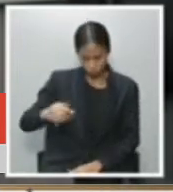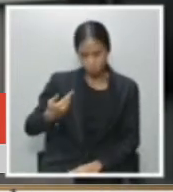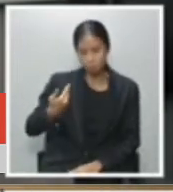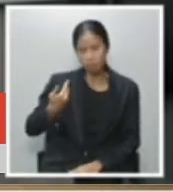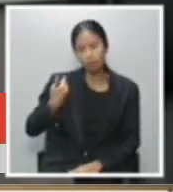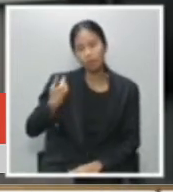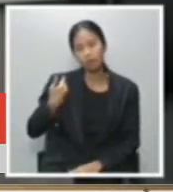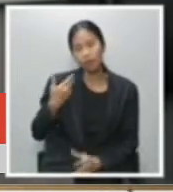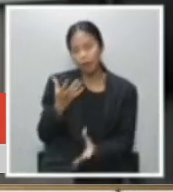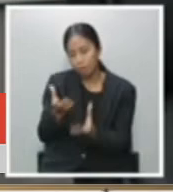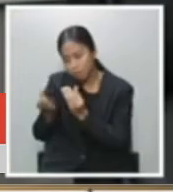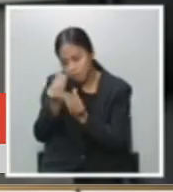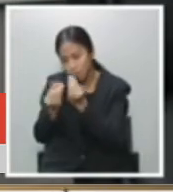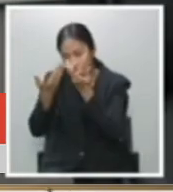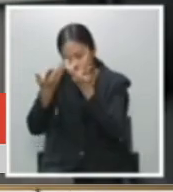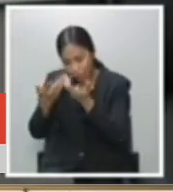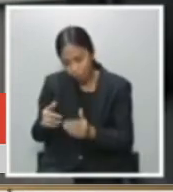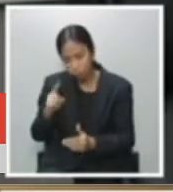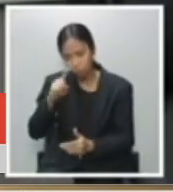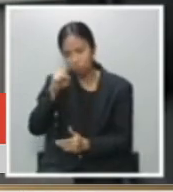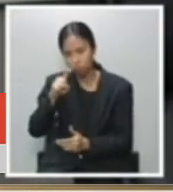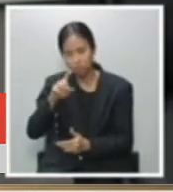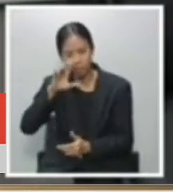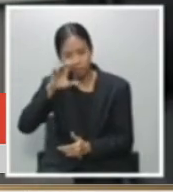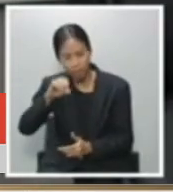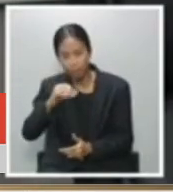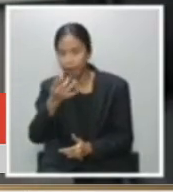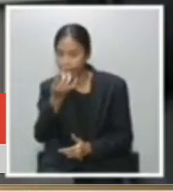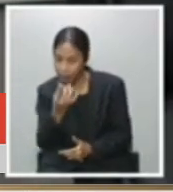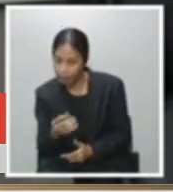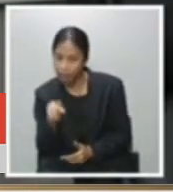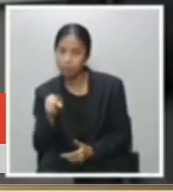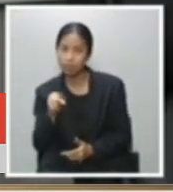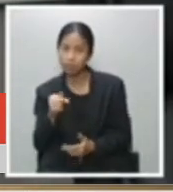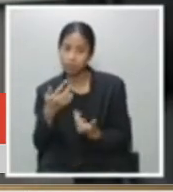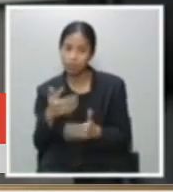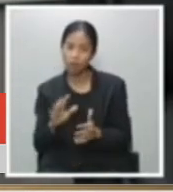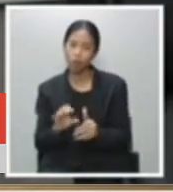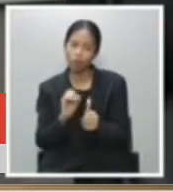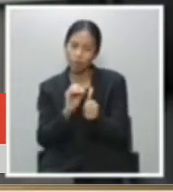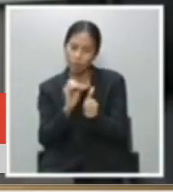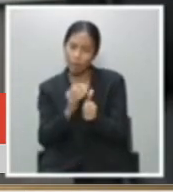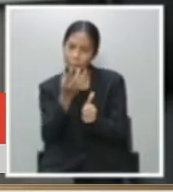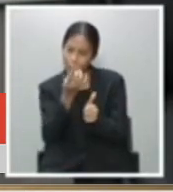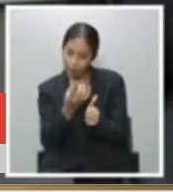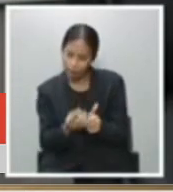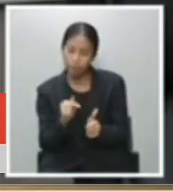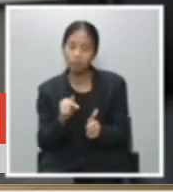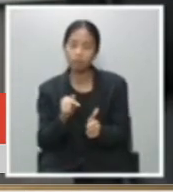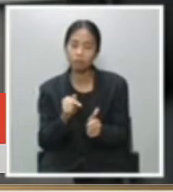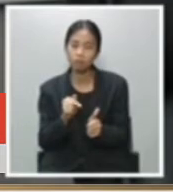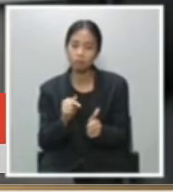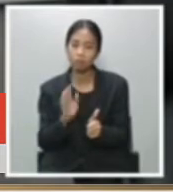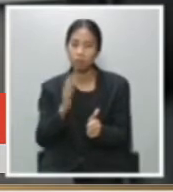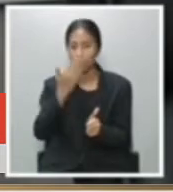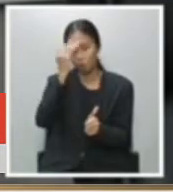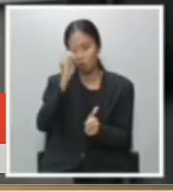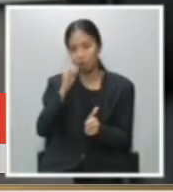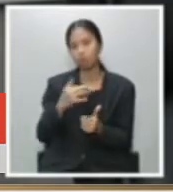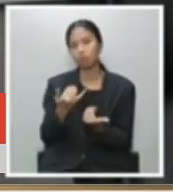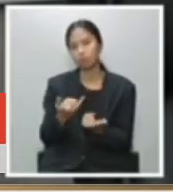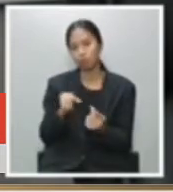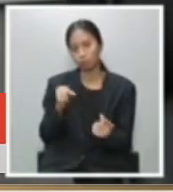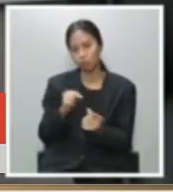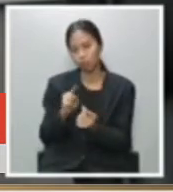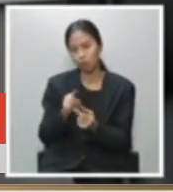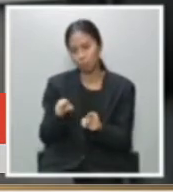ข้อเสนอแนะผมกลับเรียนถามว่าข้อสังเกตข้อเสนอแนะกรรมการที่จะนำสู่การปฏิบัติเนี่ยคือกลไกการต่อต้านรัฐประหารที่เป็น